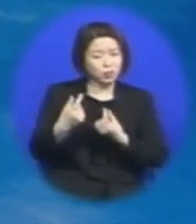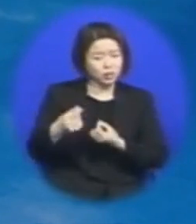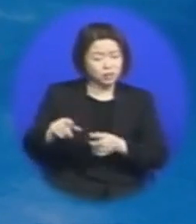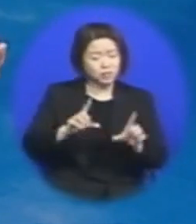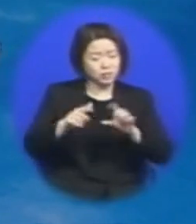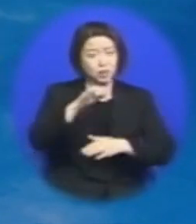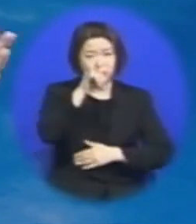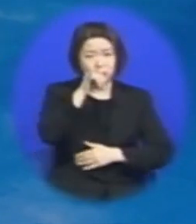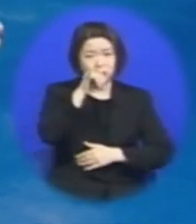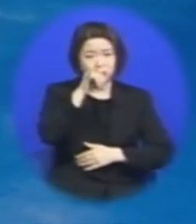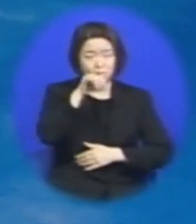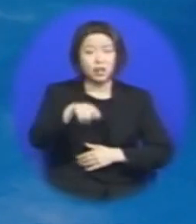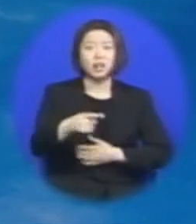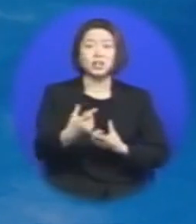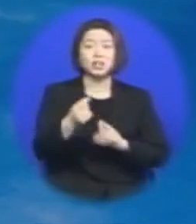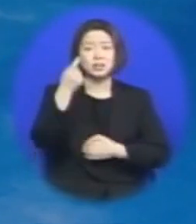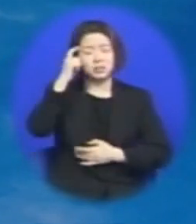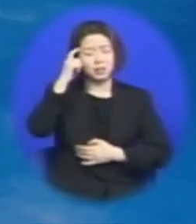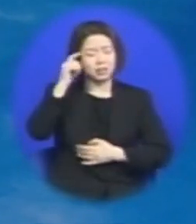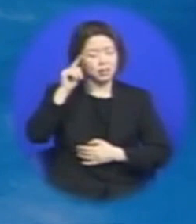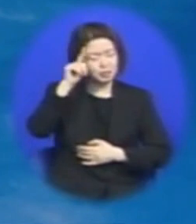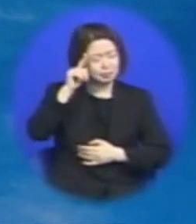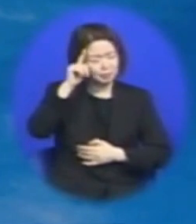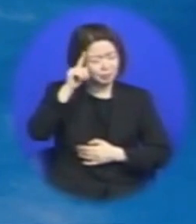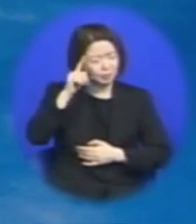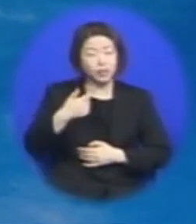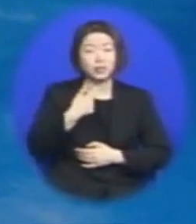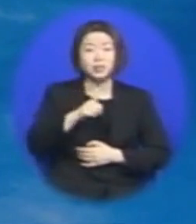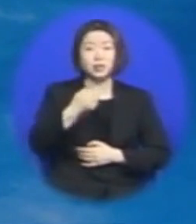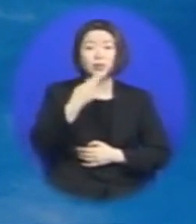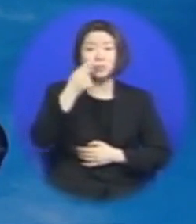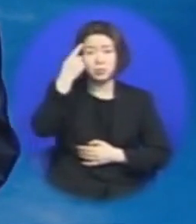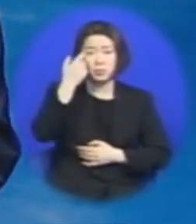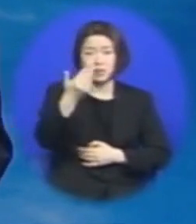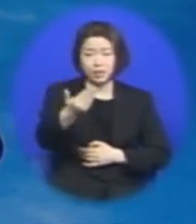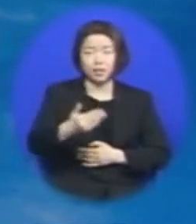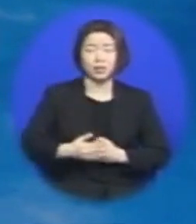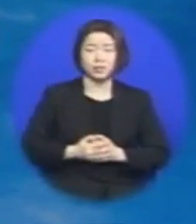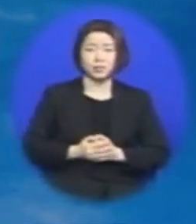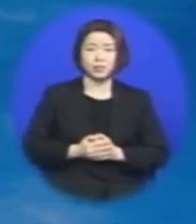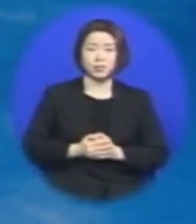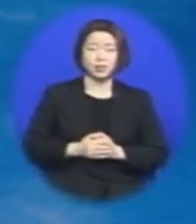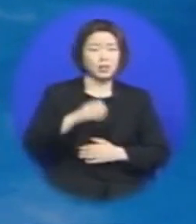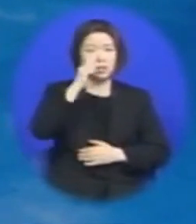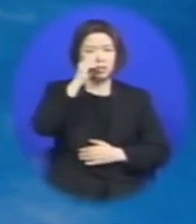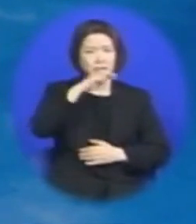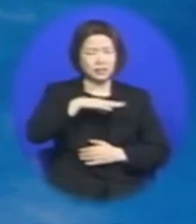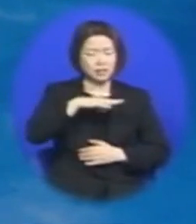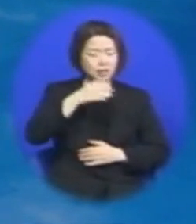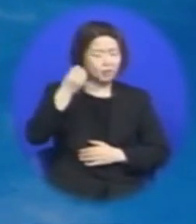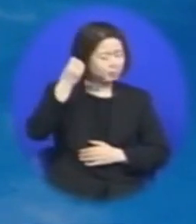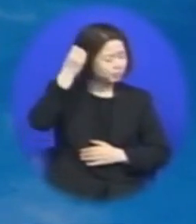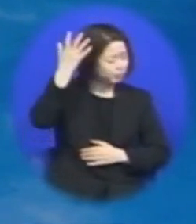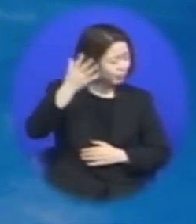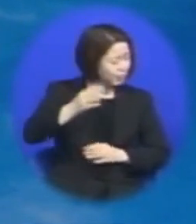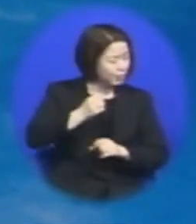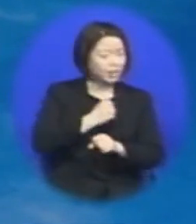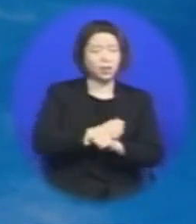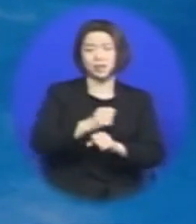혹시 여러분 이런 생각에 시달린 적 없습니까 그냥 넘어가면 안